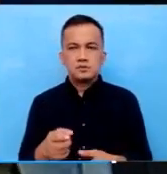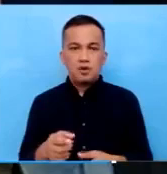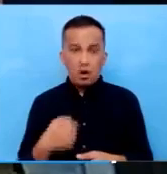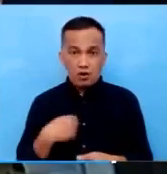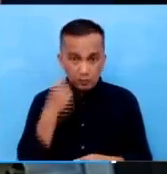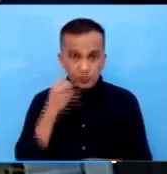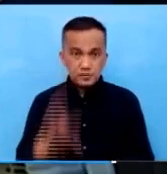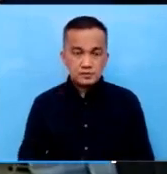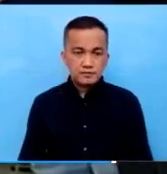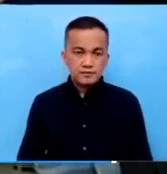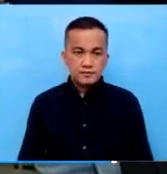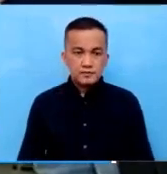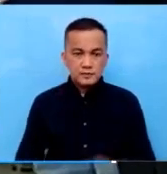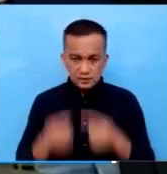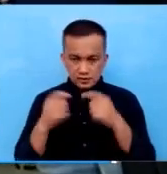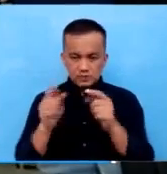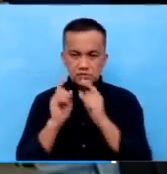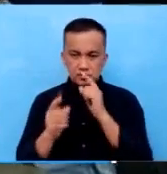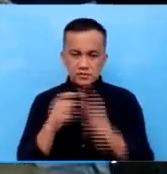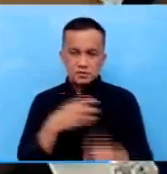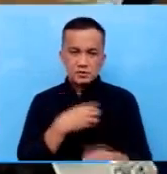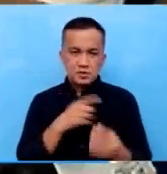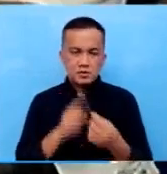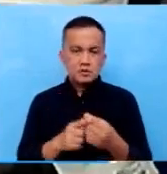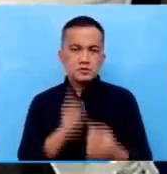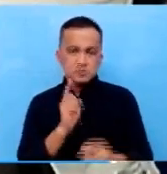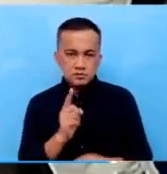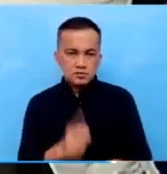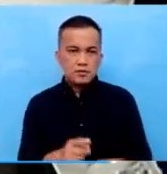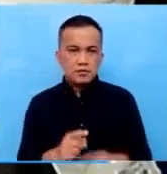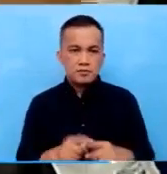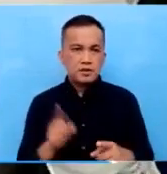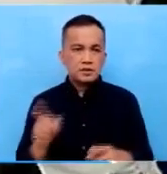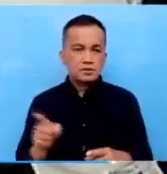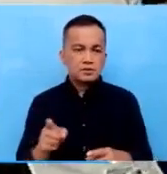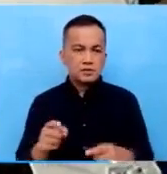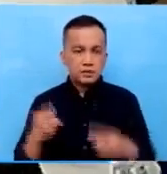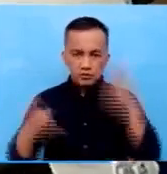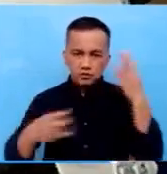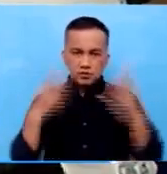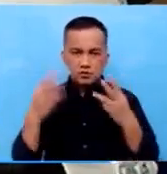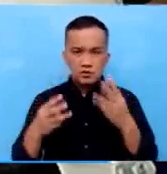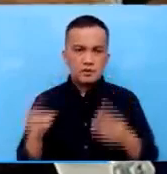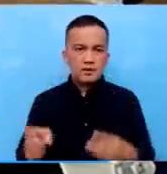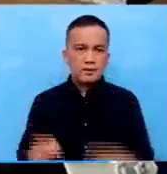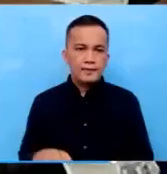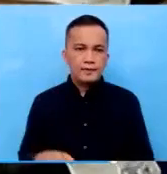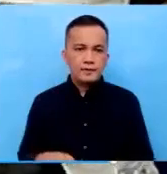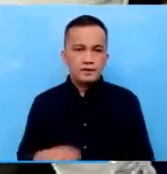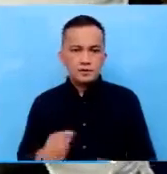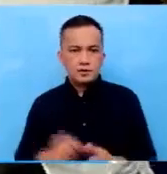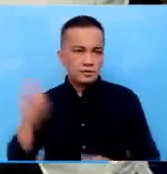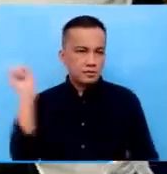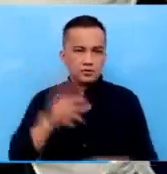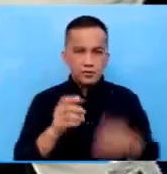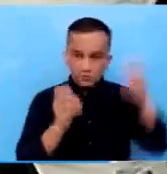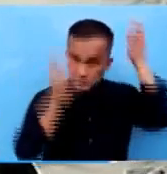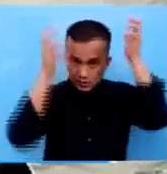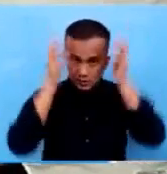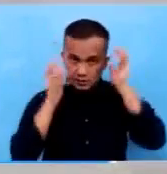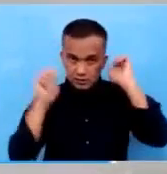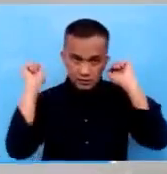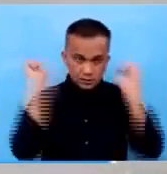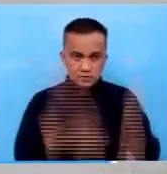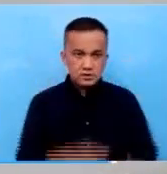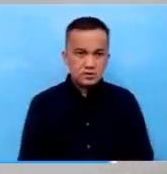pa raw niyang kausapin ang pulis tungkol sa pagbabanta. Pero nagwala lang daw ito at namatupan ang helmet. Anong nasira?